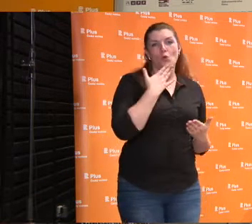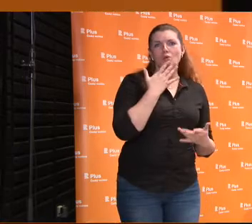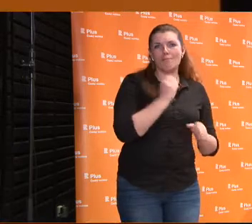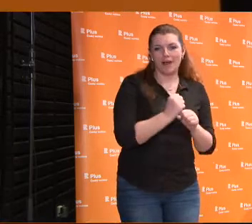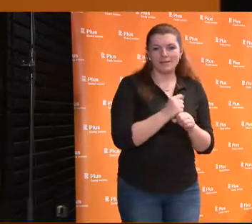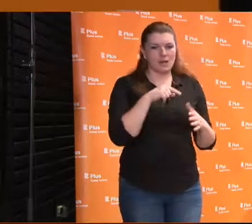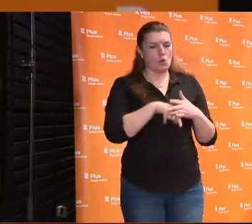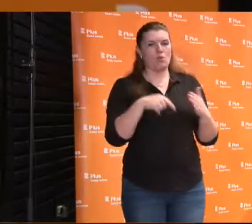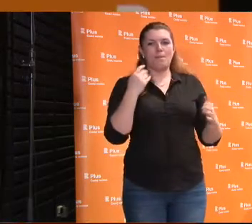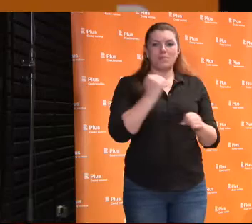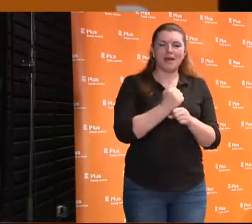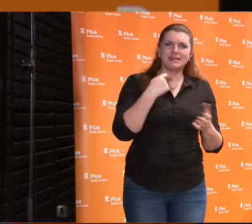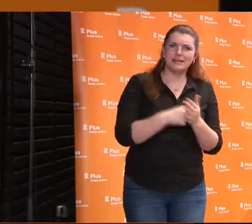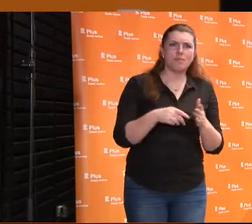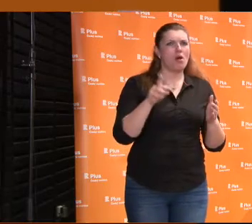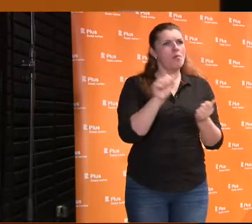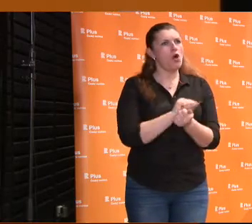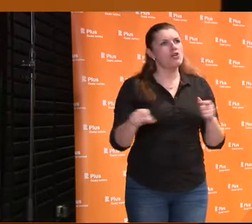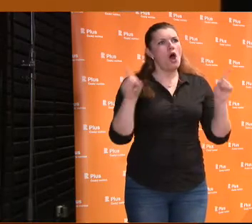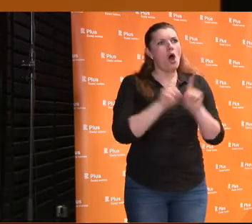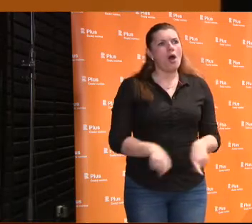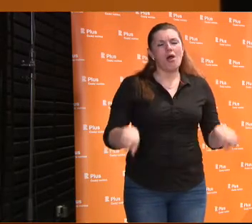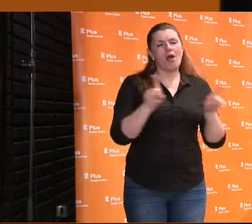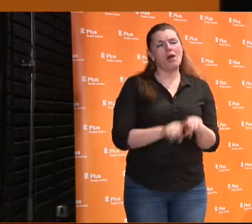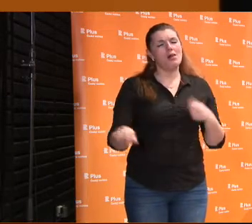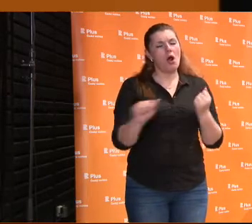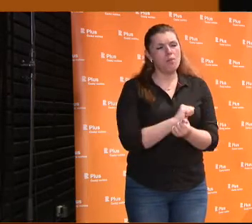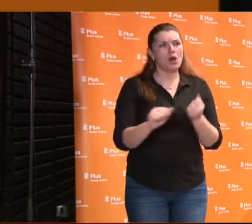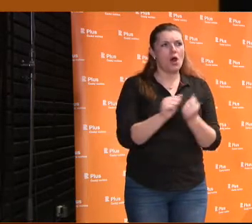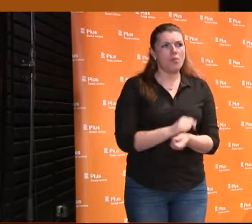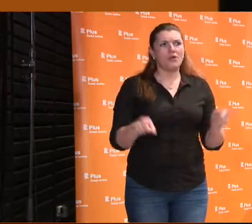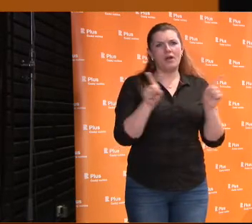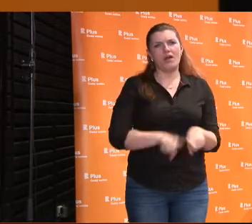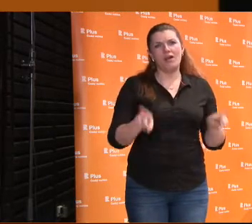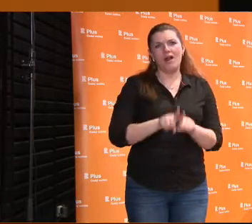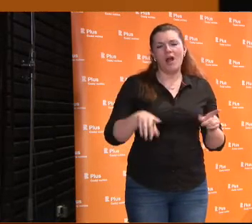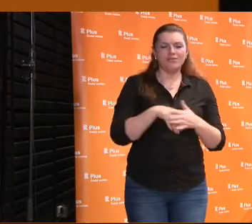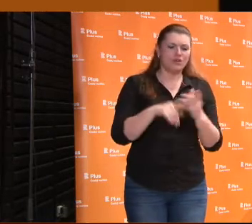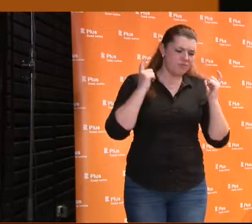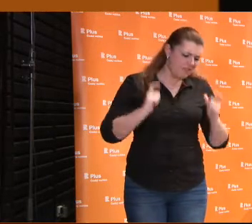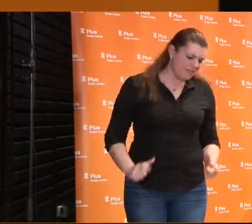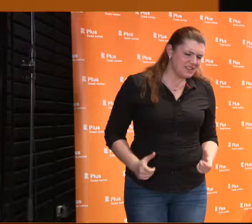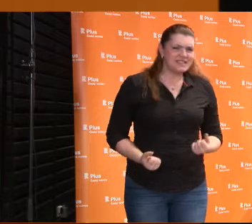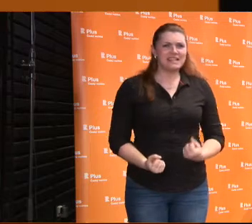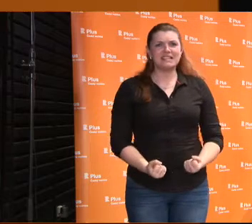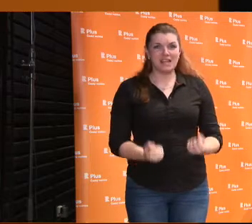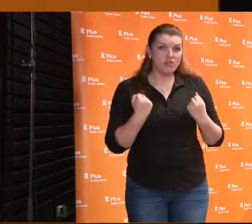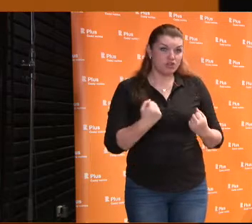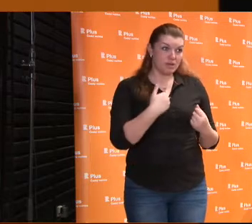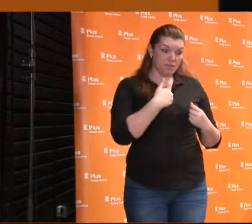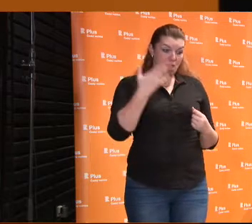se stále opakuje, monotónní, s fyzickou námahou. Já jsem měl možnost navštívit